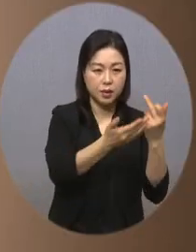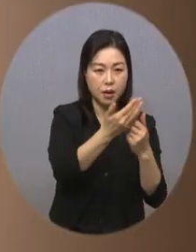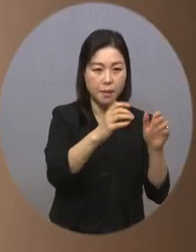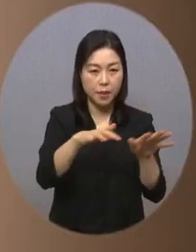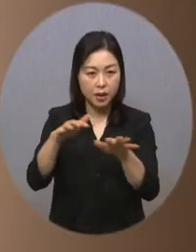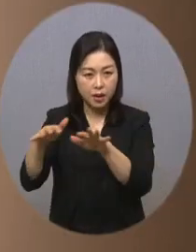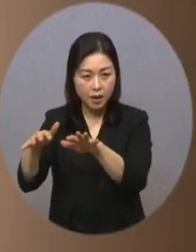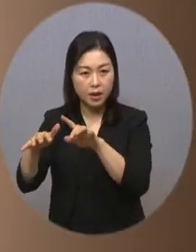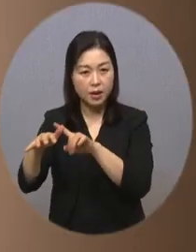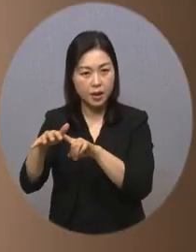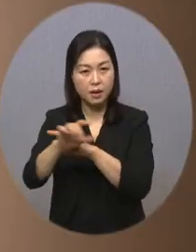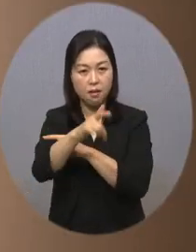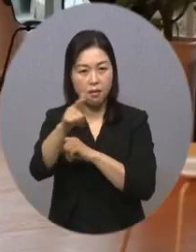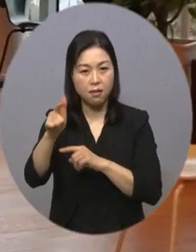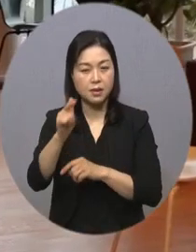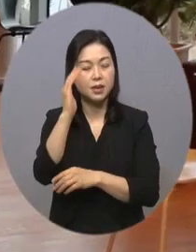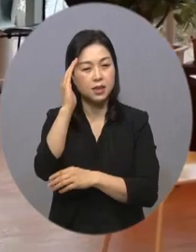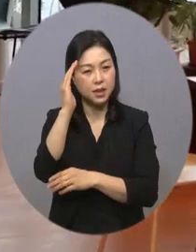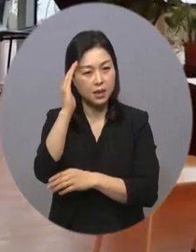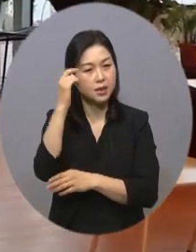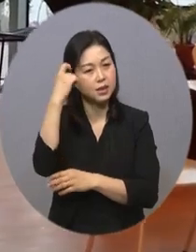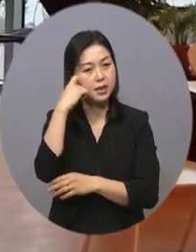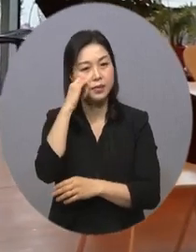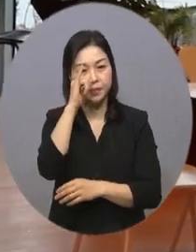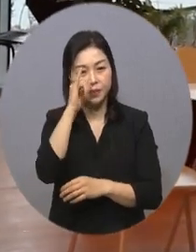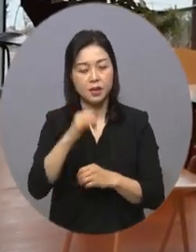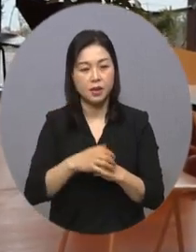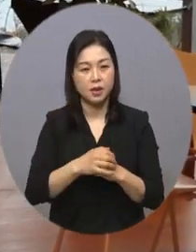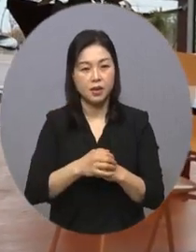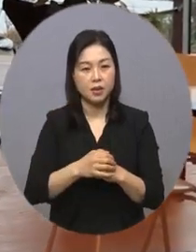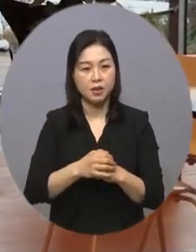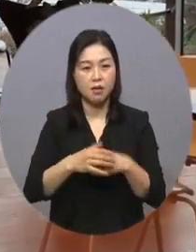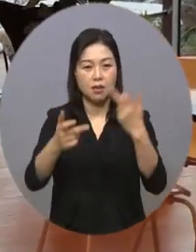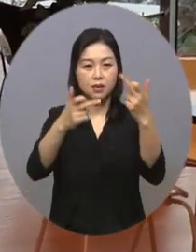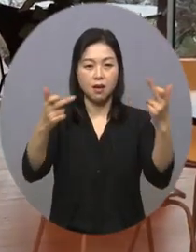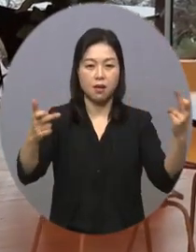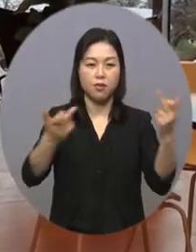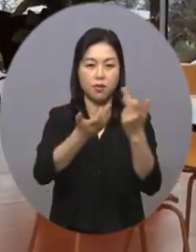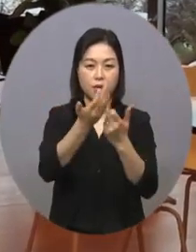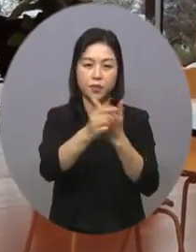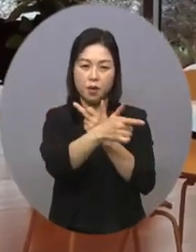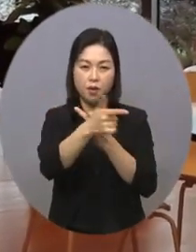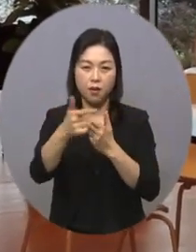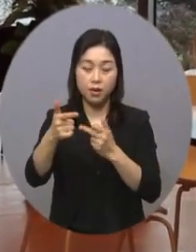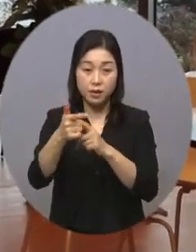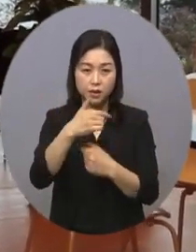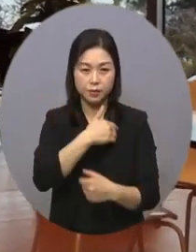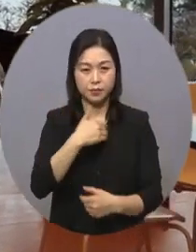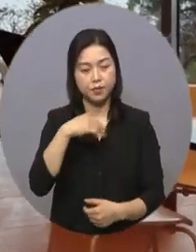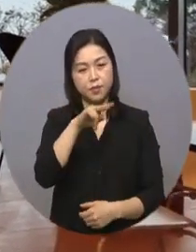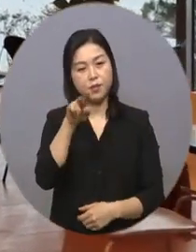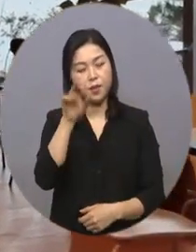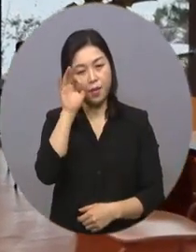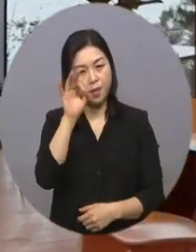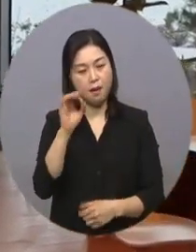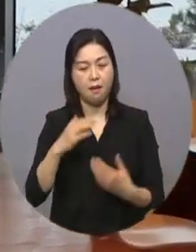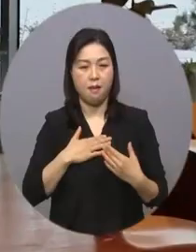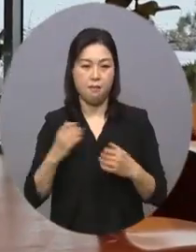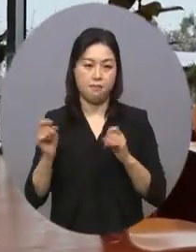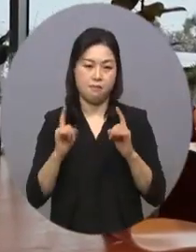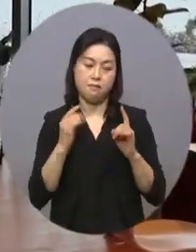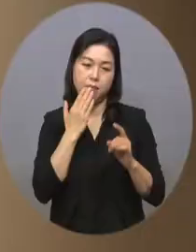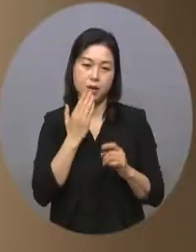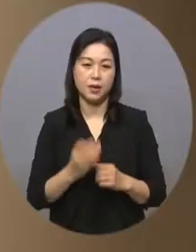대한 많은 이야기가 담겨 있어 자연 속의 풍취를 여유롭게 감상해 볼 수 있는 힐링의 시간이 되고